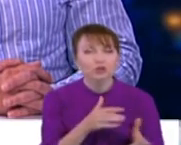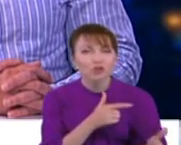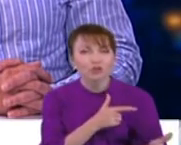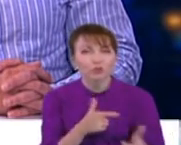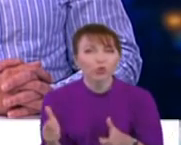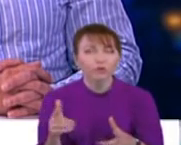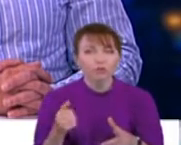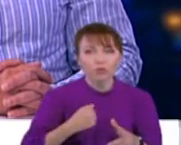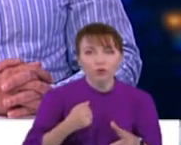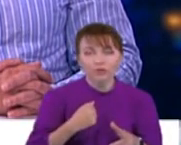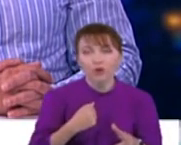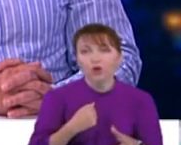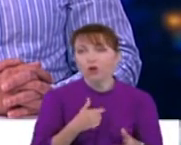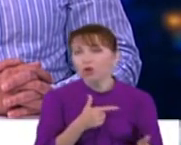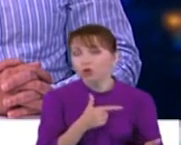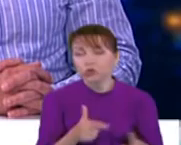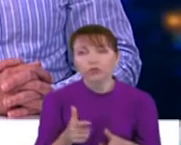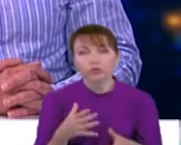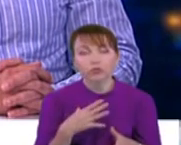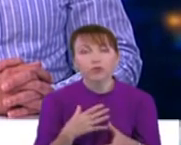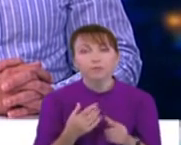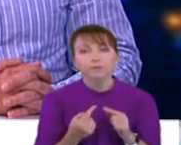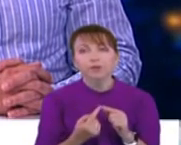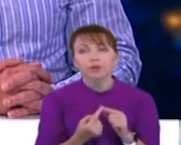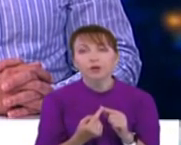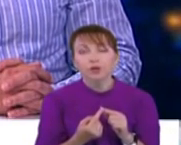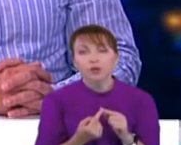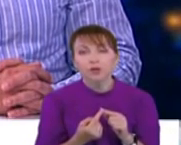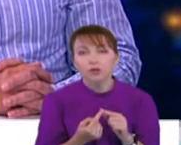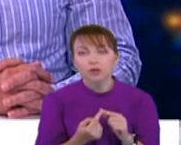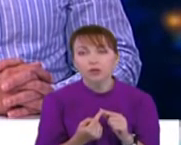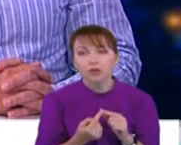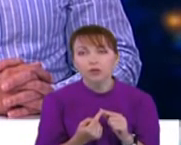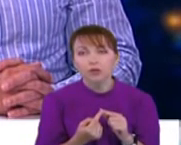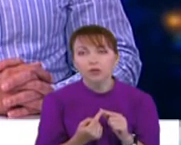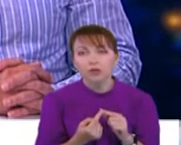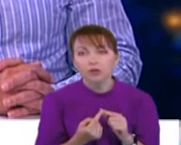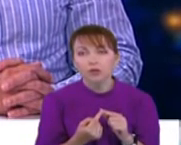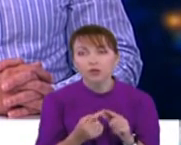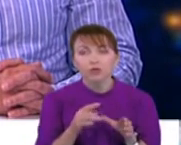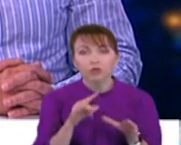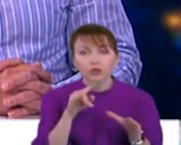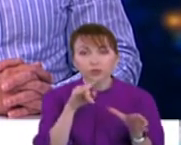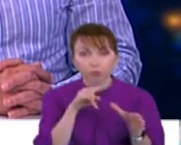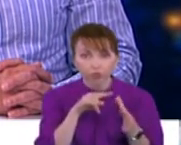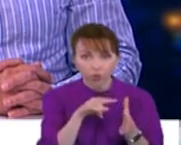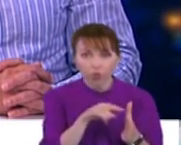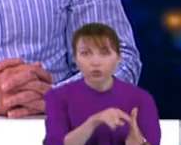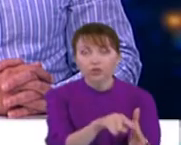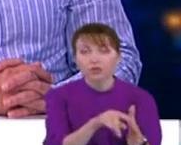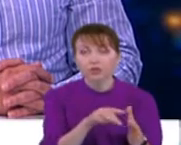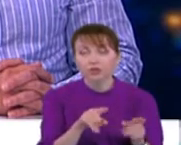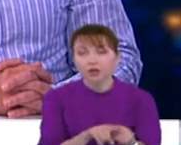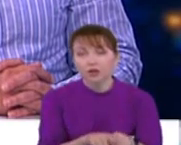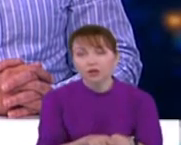на російських кораблях і проти, значить, переносний зенітно-ракетний комплекс і так далі, вони проходили в такому стані. Тому